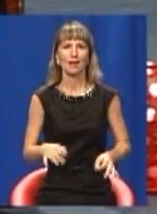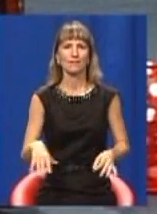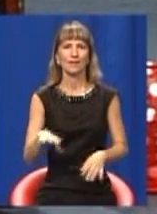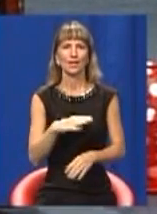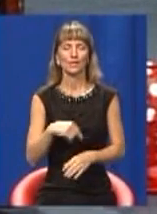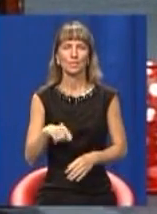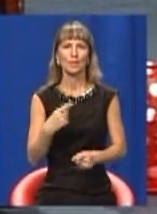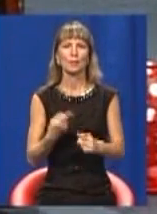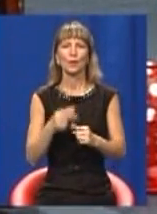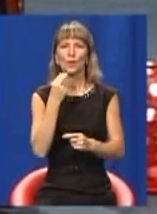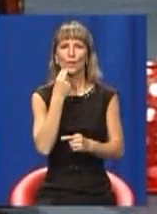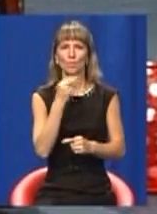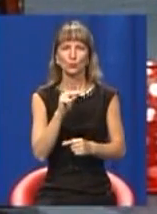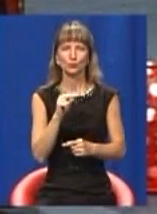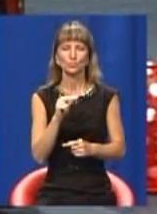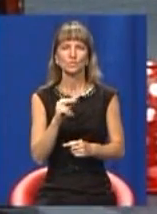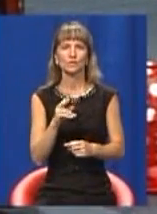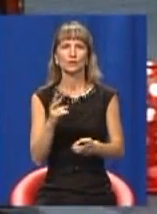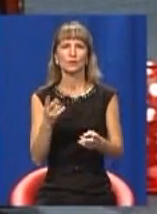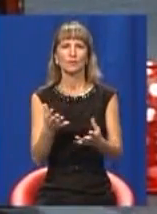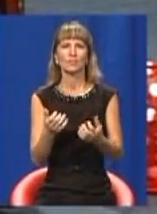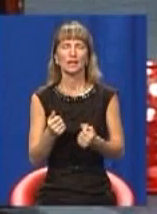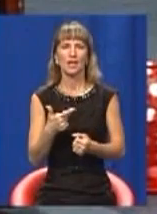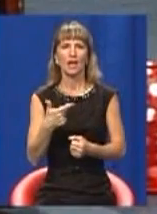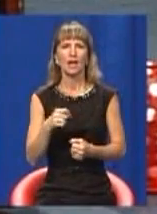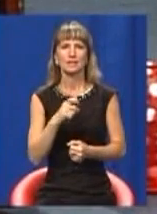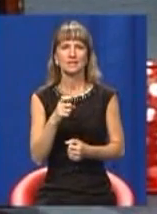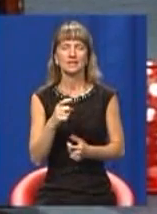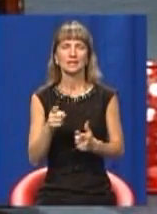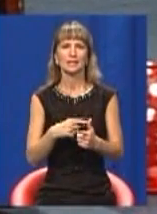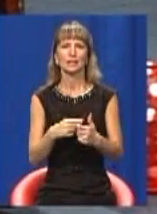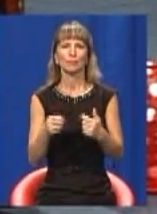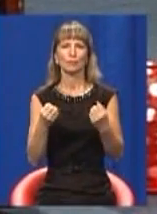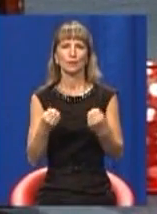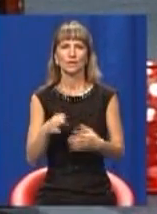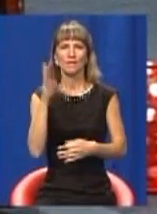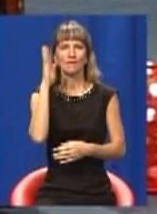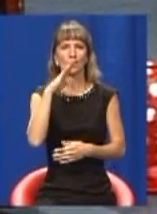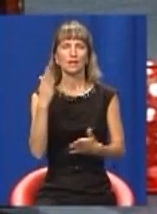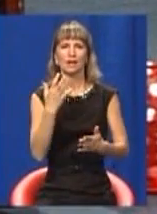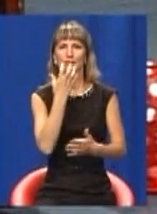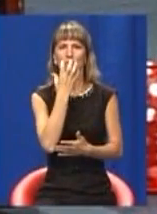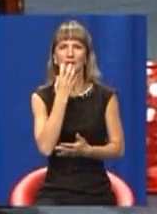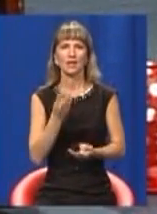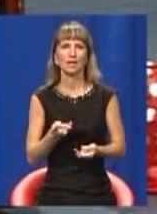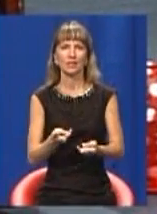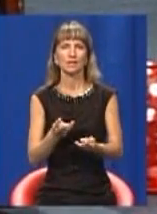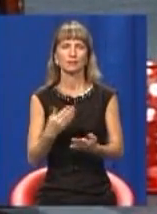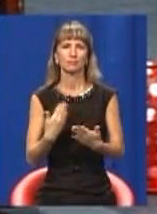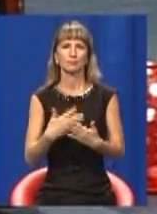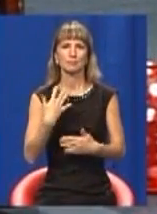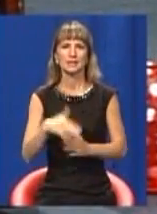знаходиться навколо. Тому найкраще для цього підійде виключно газована або просто навіть краще просто звичайна вода, яка підігріта, ну, як мінімум